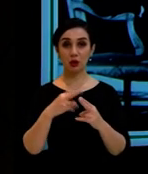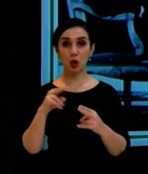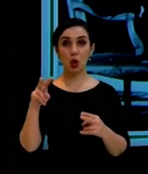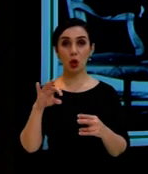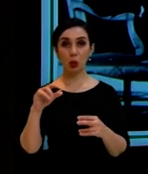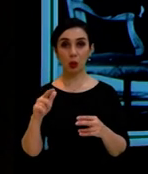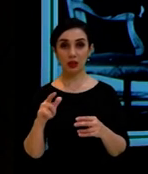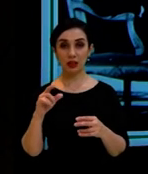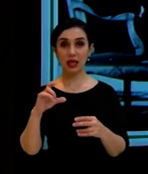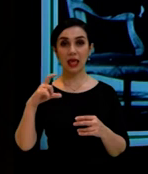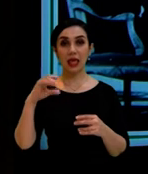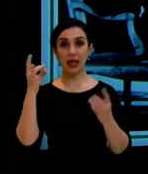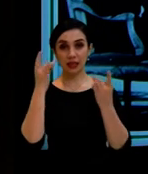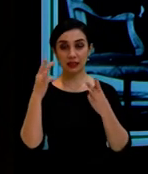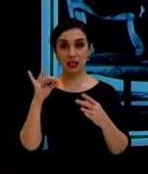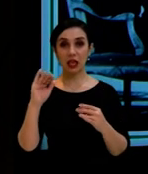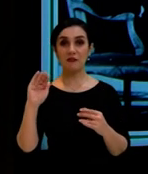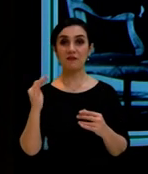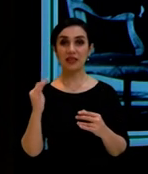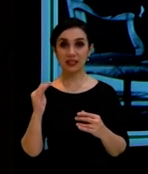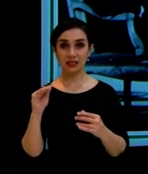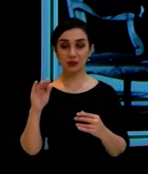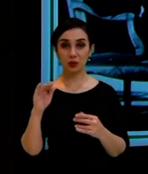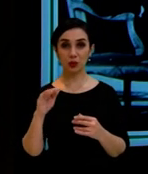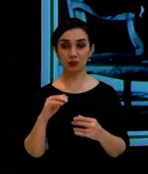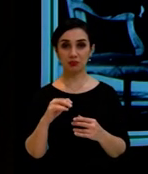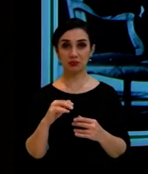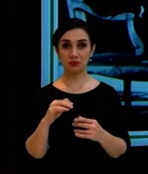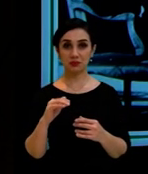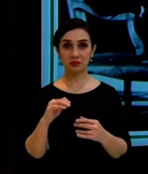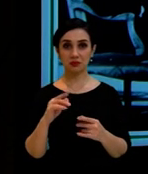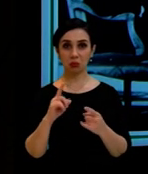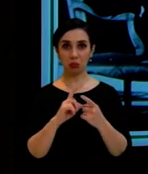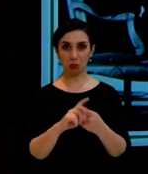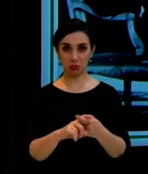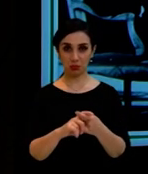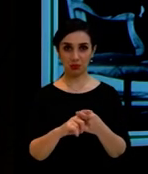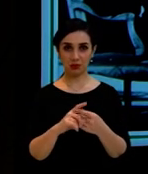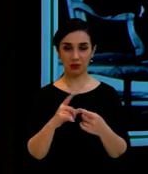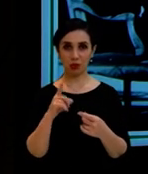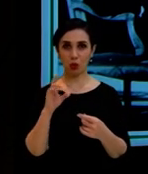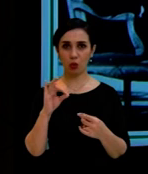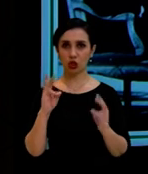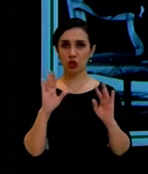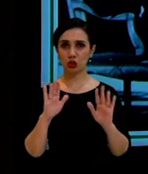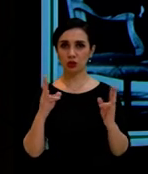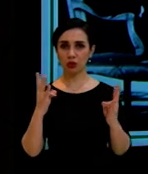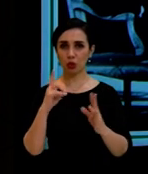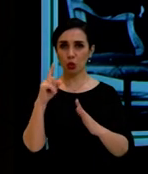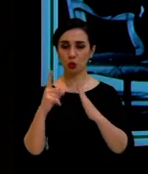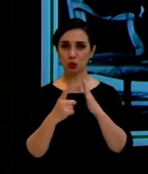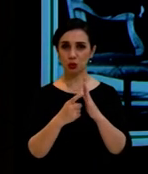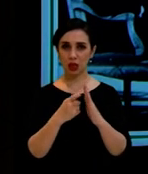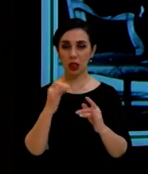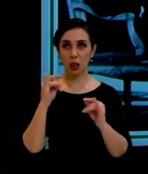логику и этику физику так связь но ему лишь надо узнавать